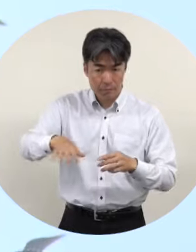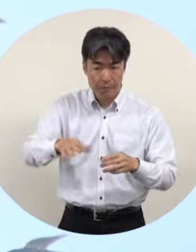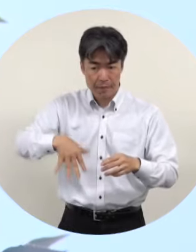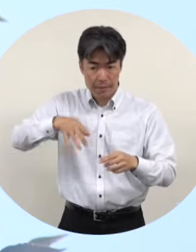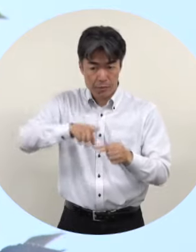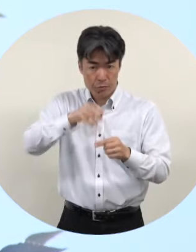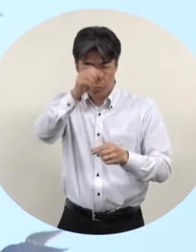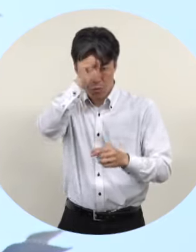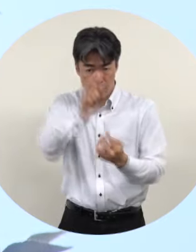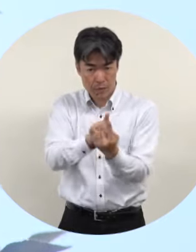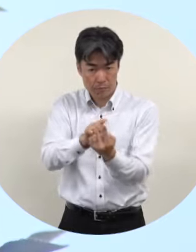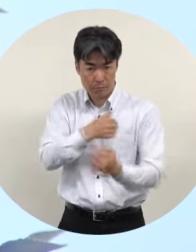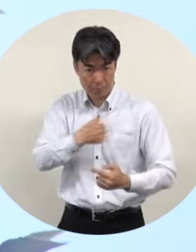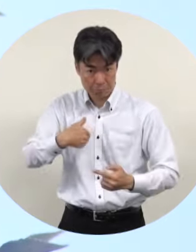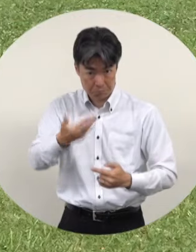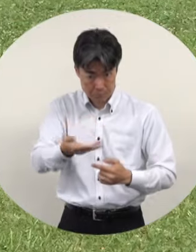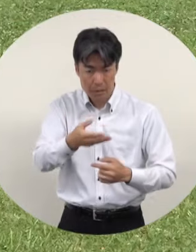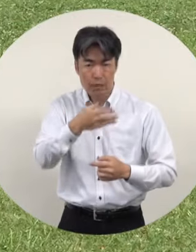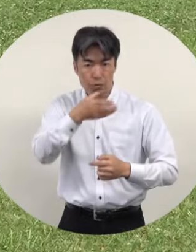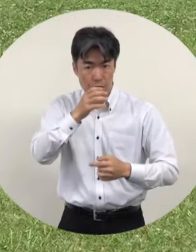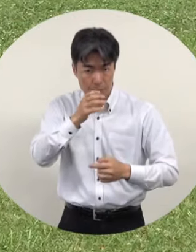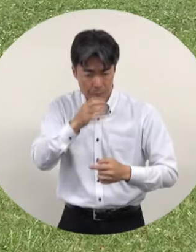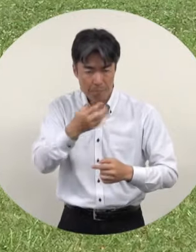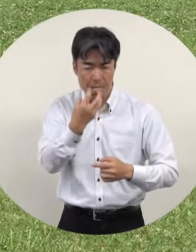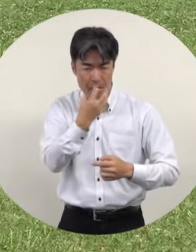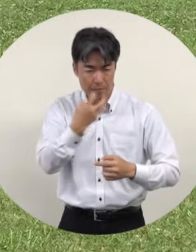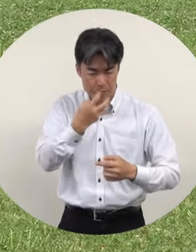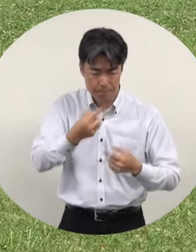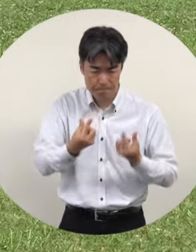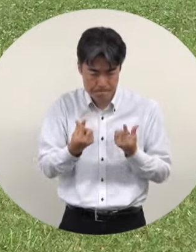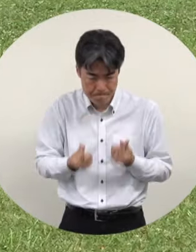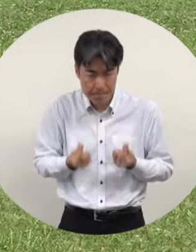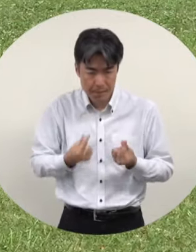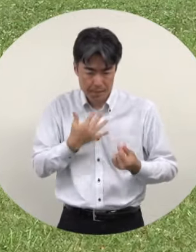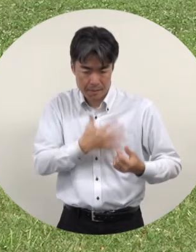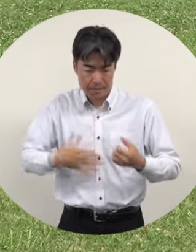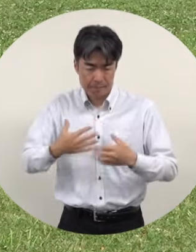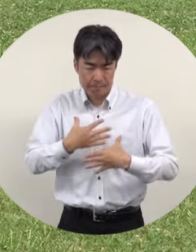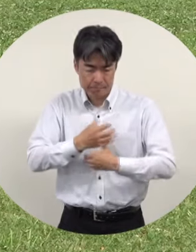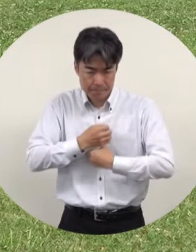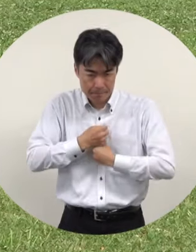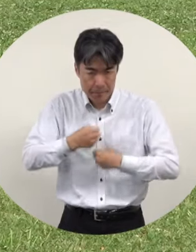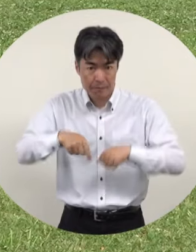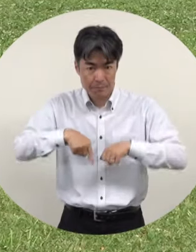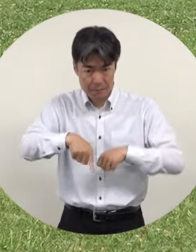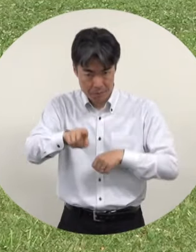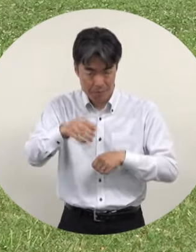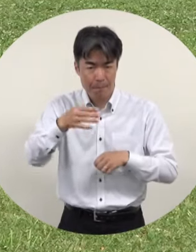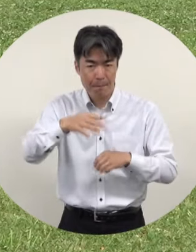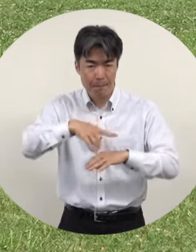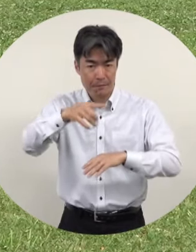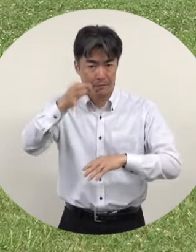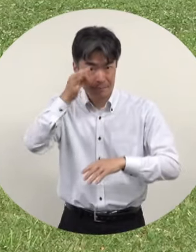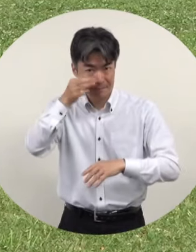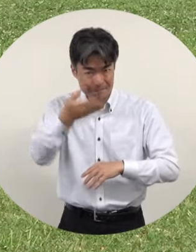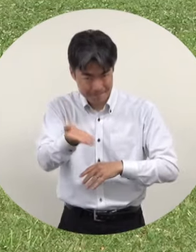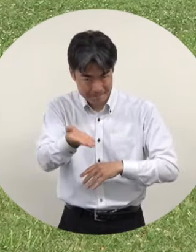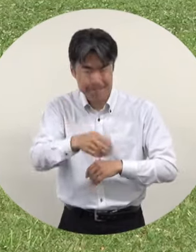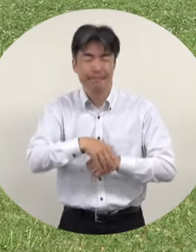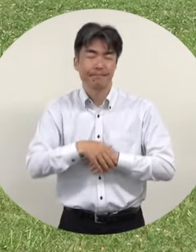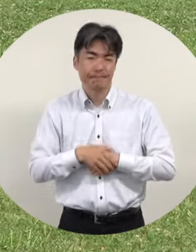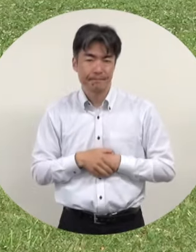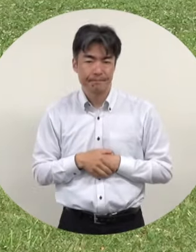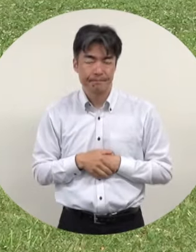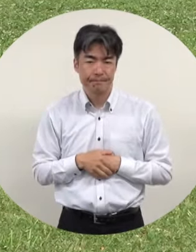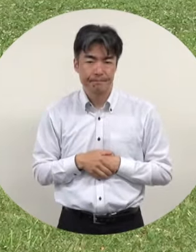熱中症対策は大丈夫ですか？水分、塩分補給を欠かさず体調に気をつけて過ごしましょう。それでは今日もこちら